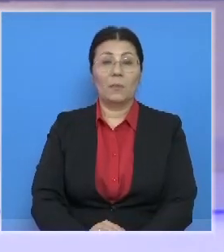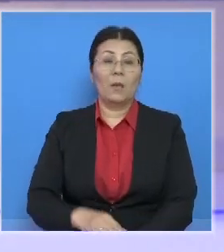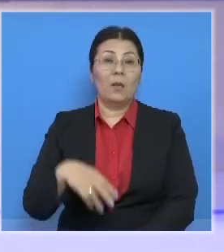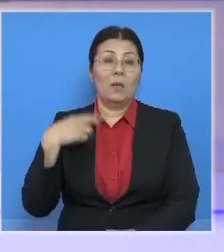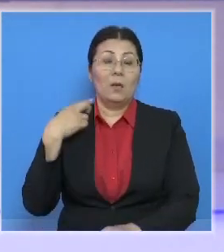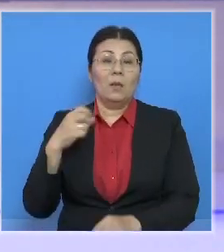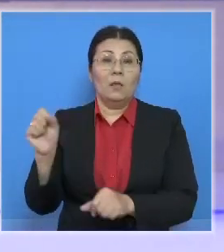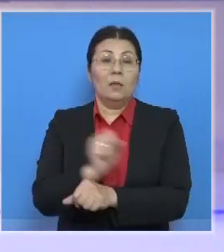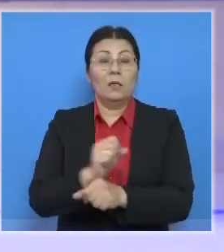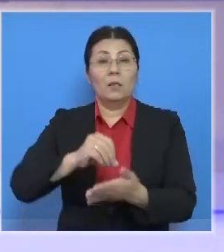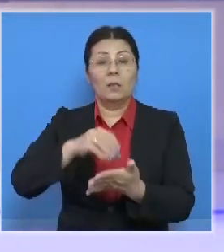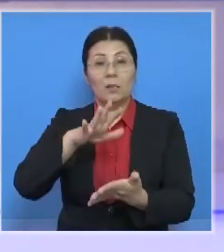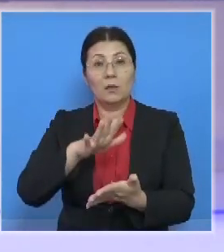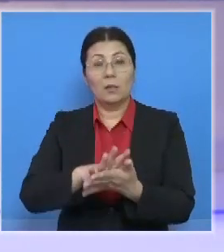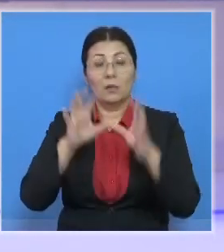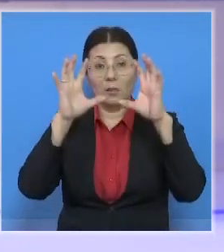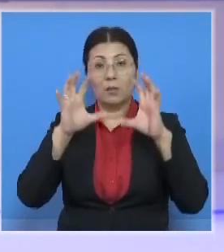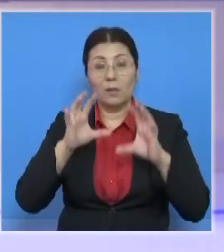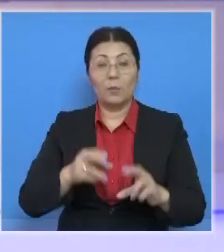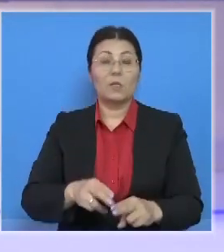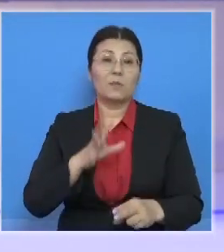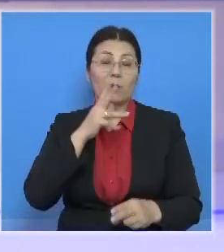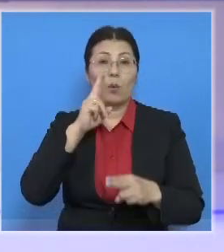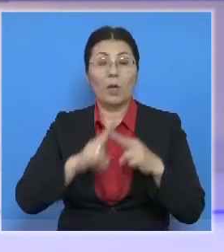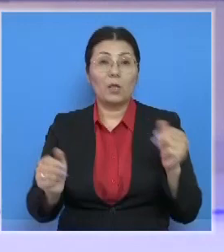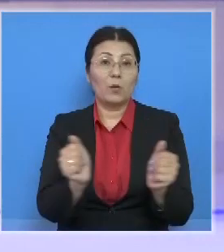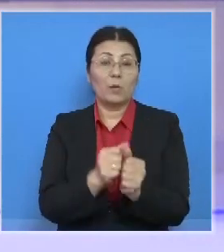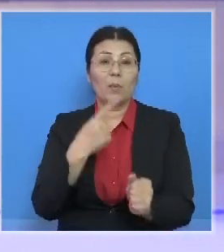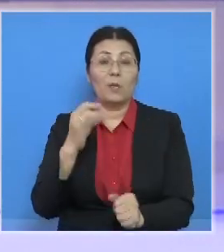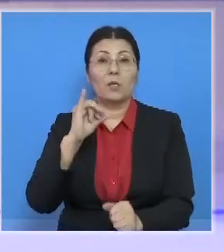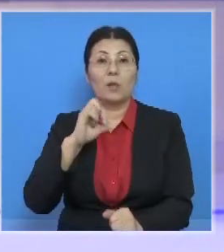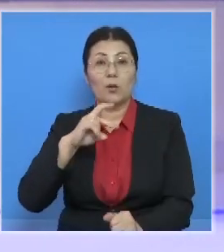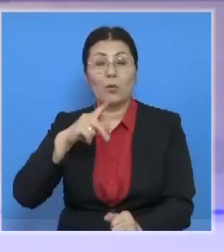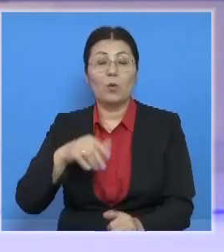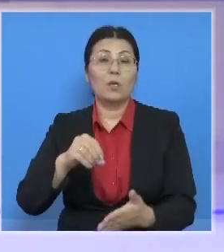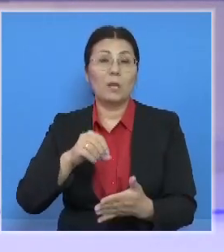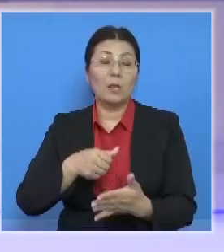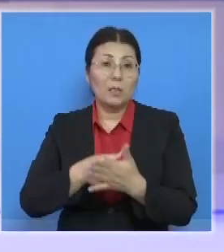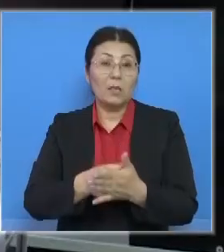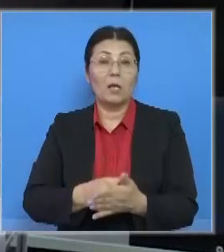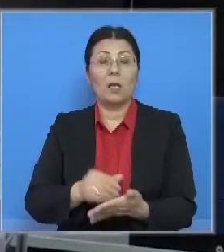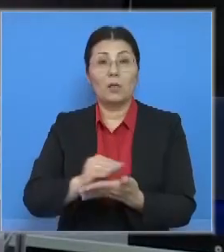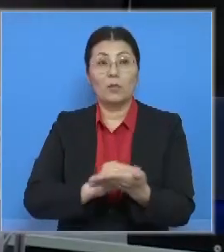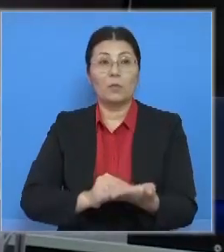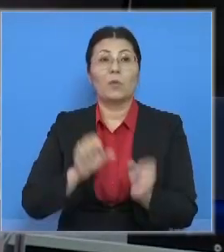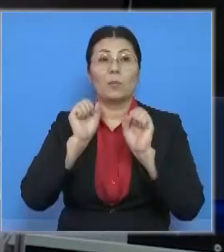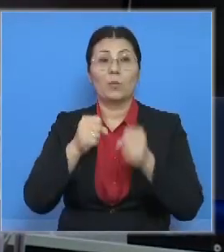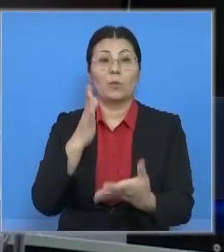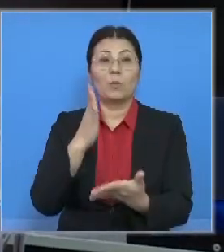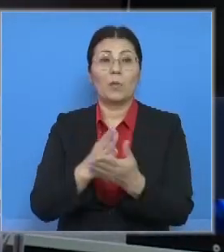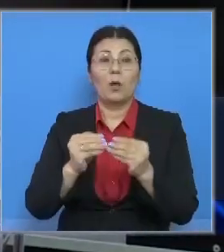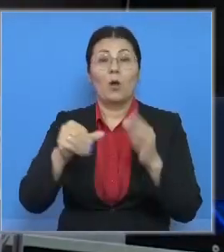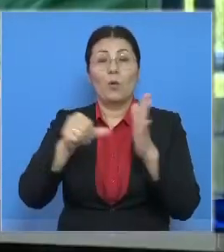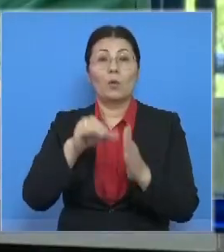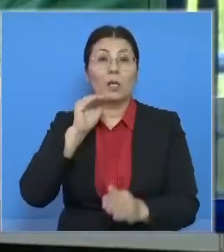Шетелдік көліктерді заңдастыру мерзімі аяқталуға жақын. Тұрғындардың 1 шілдеге дейін ғана өтінім беретін мүмкіндігі бар. Әзірге өңірде 16